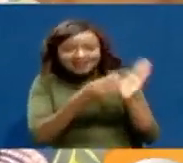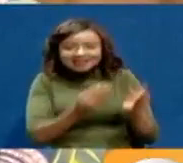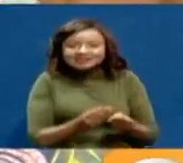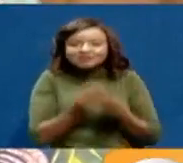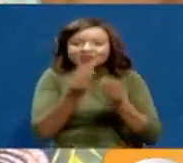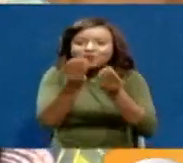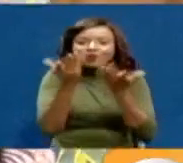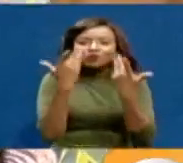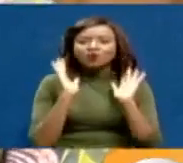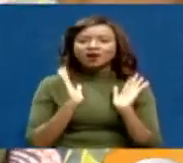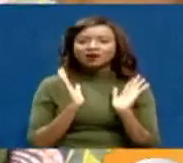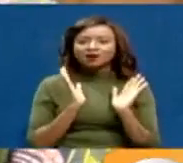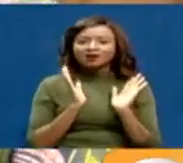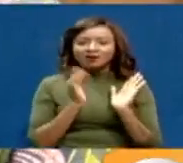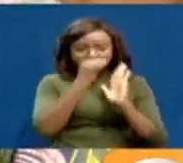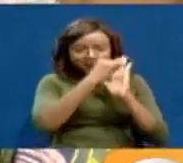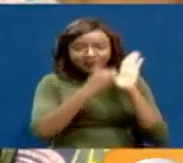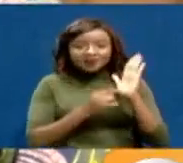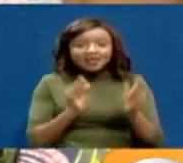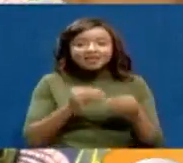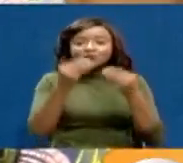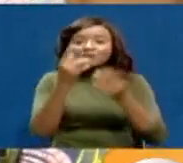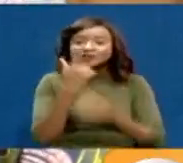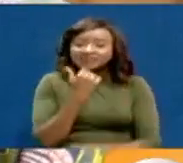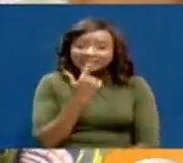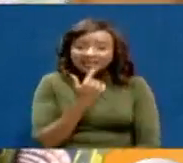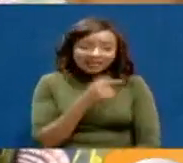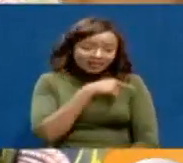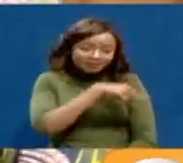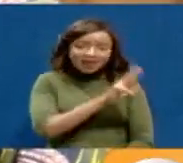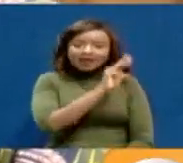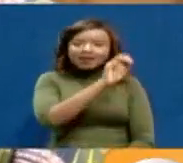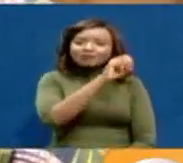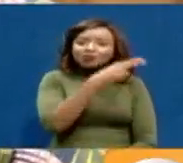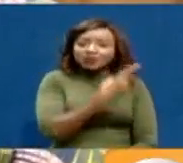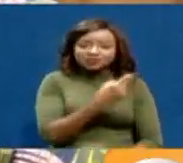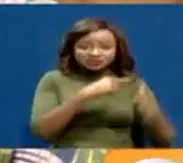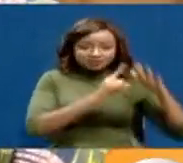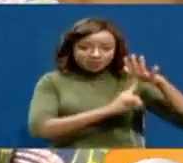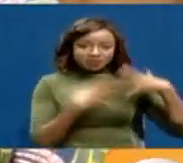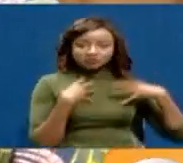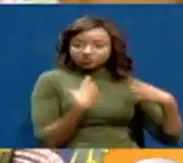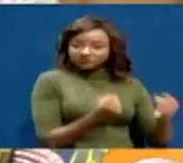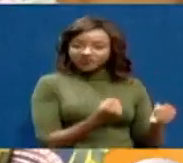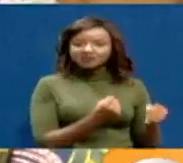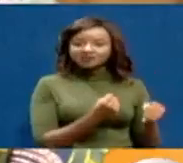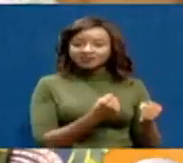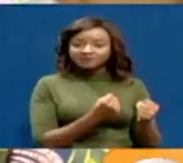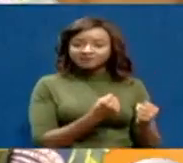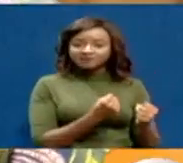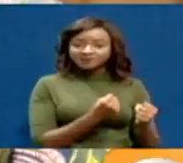zimewekwa haswa na wizara ya afya.